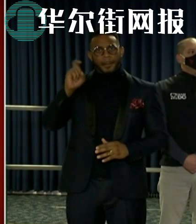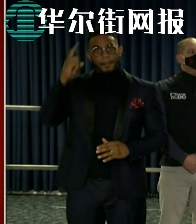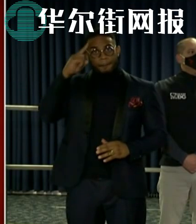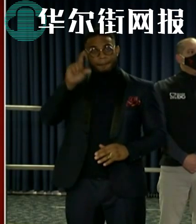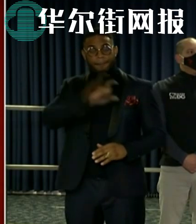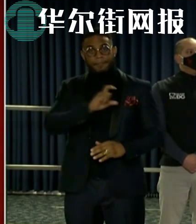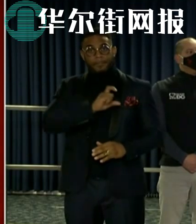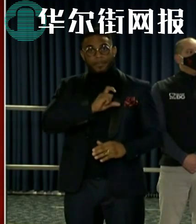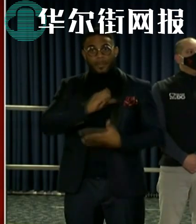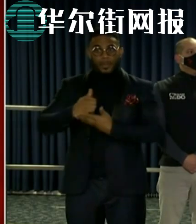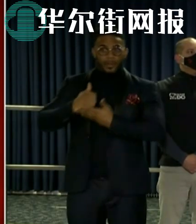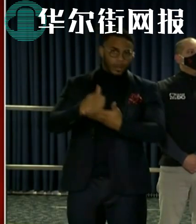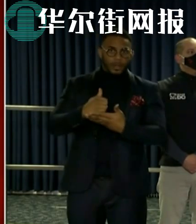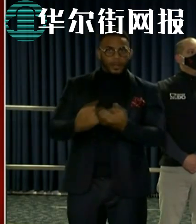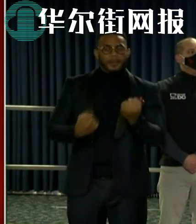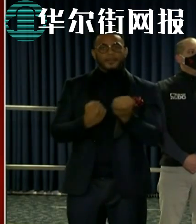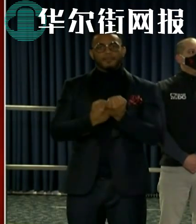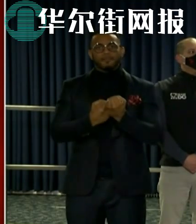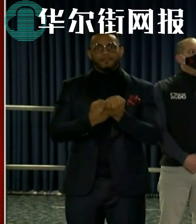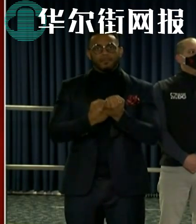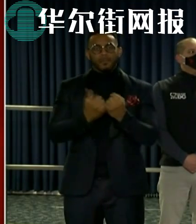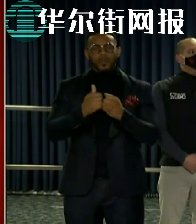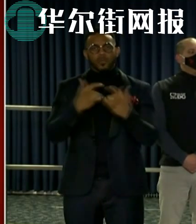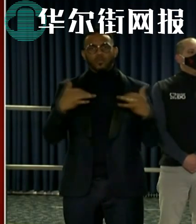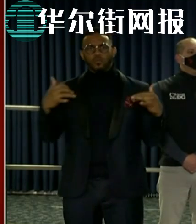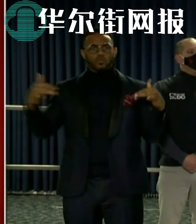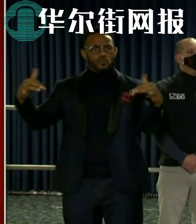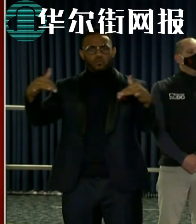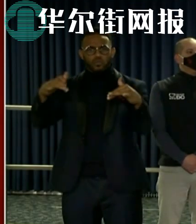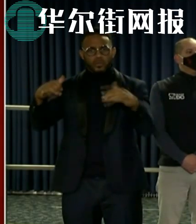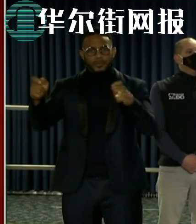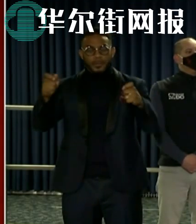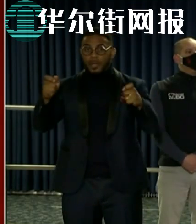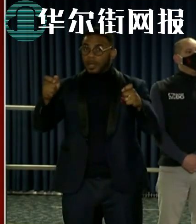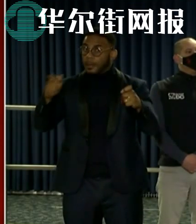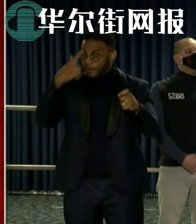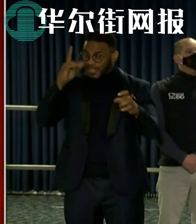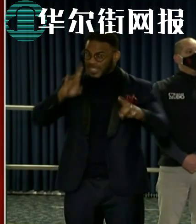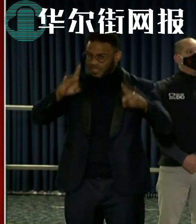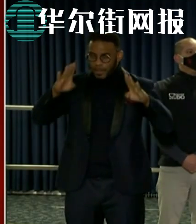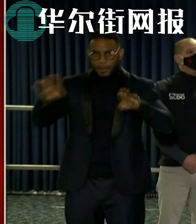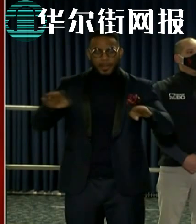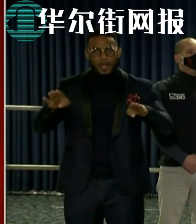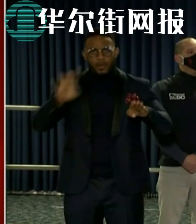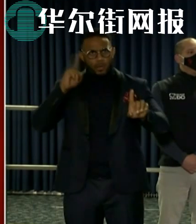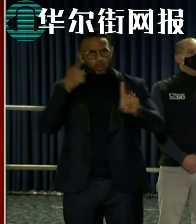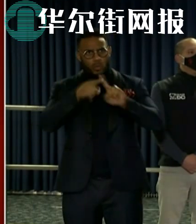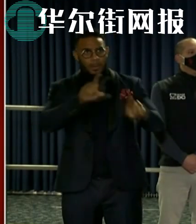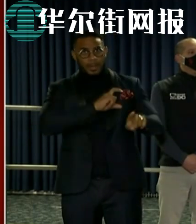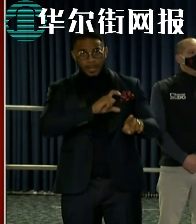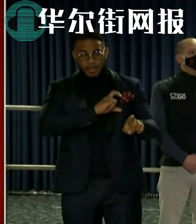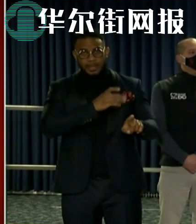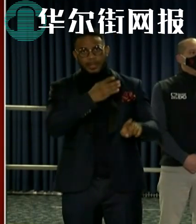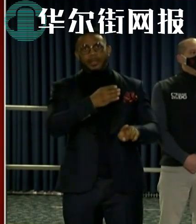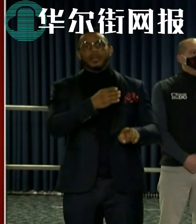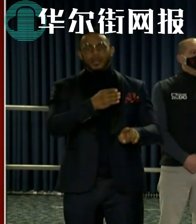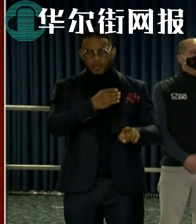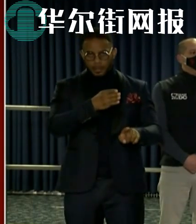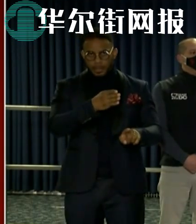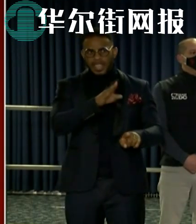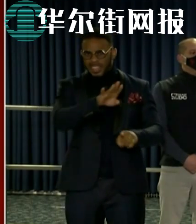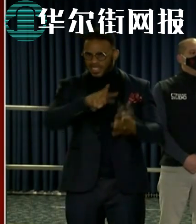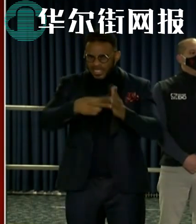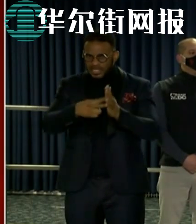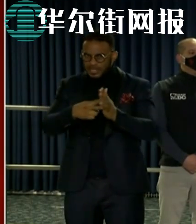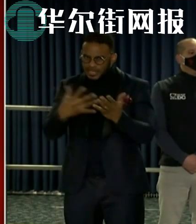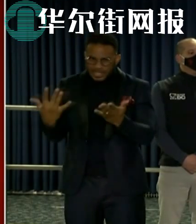的失败。前任和现任执法官员表示，对美国参议院和众议院所在地国会大厦的围攻代表了美国近代史上最严